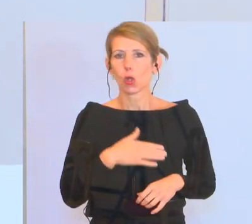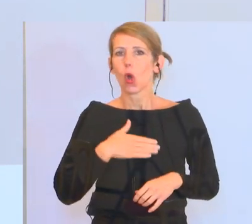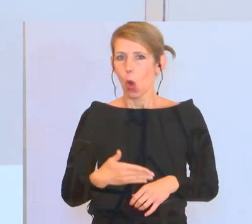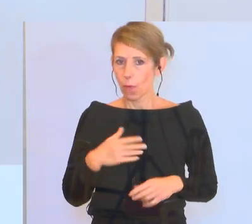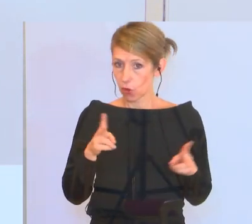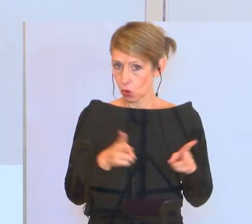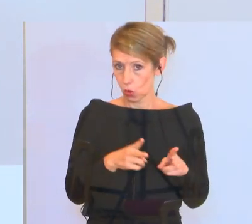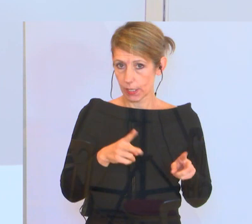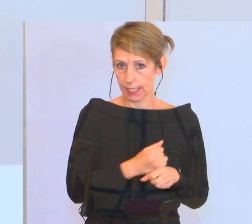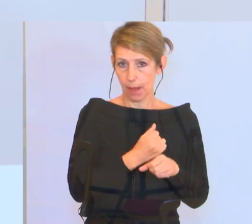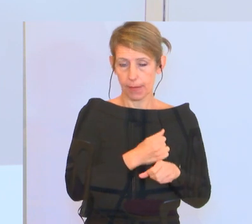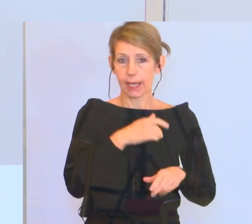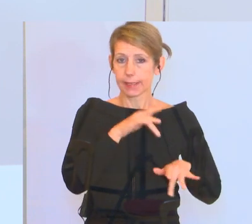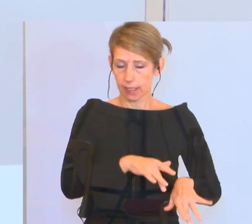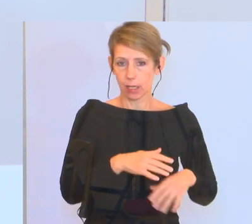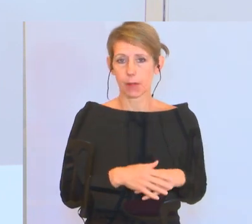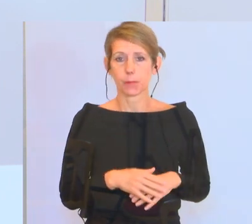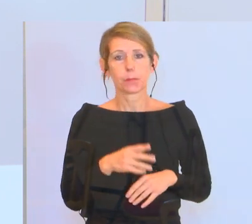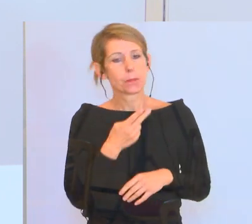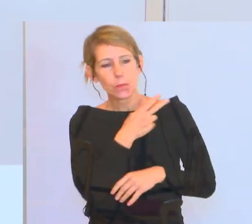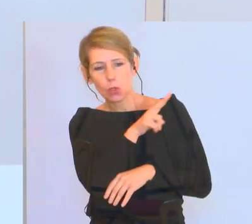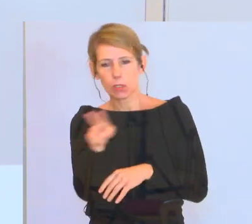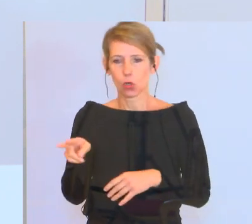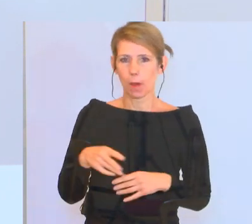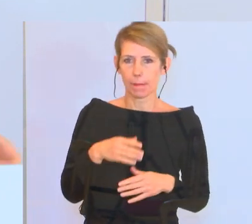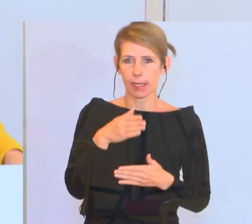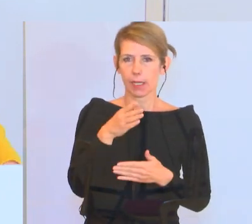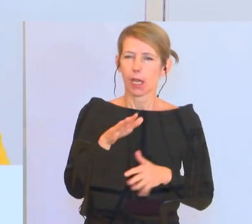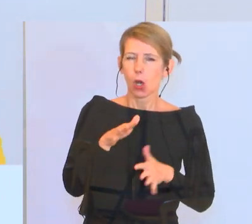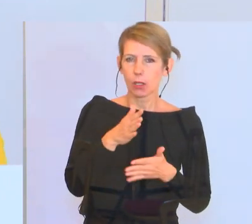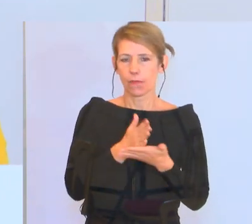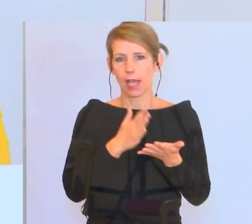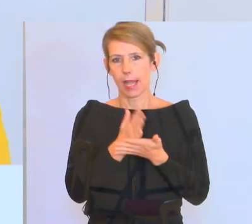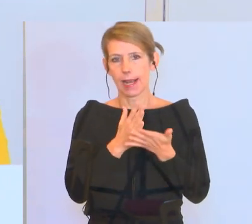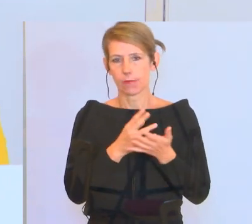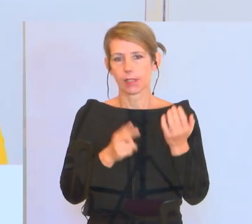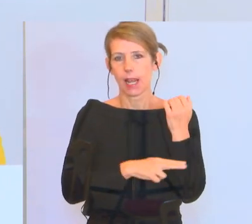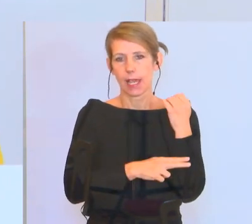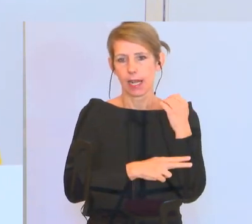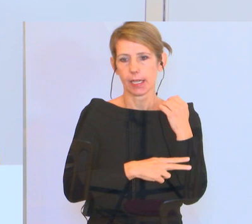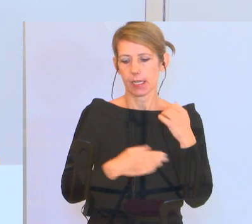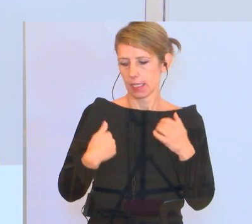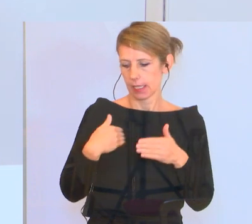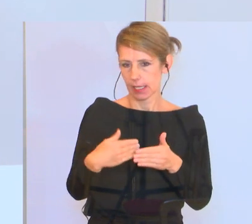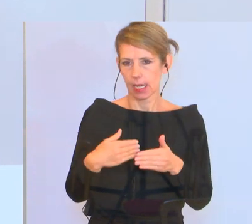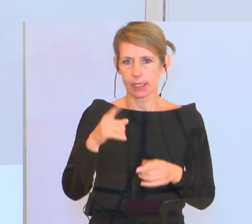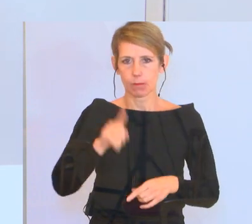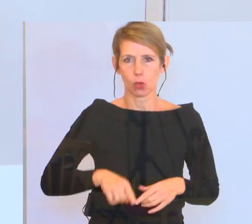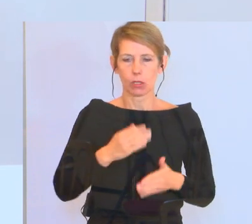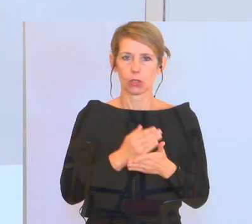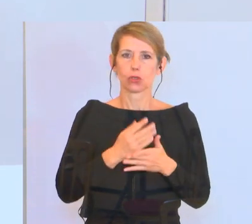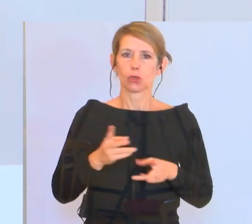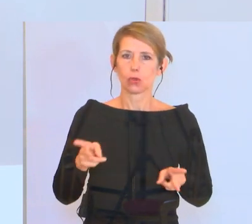Kurzarbeit ist. Um Ihnen kurz einen Überblick zu geben, rund die Hälfte aller Lehrlinge hat einmal in den letzten Monaten die